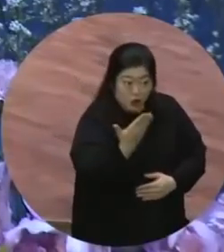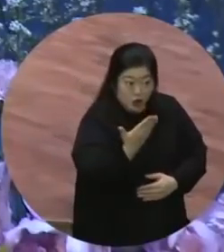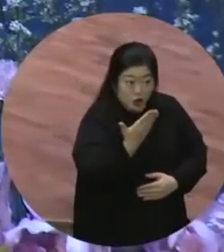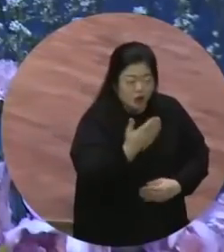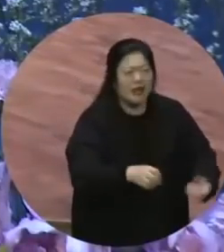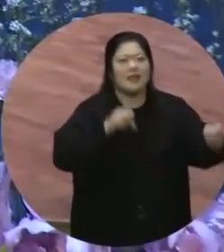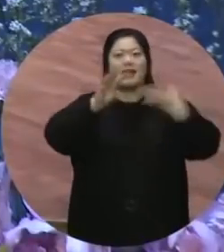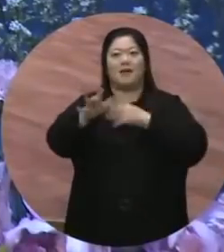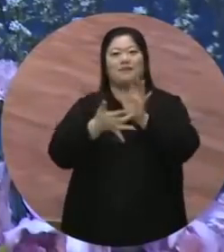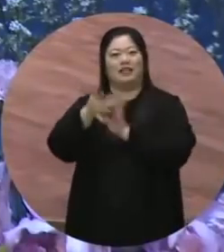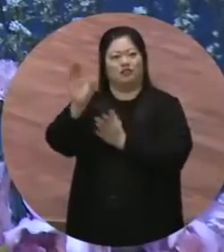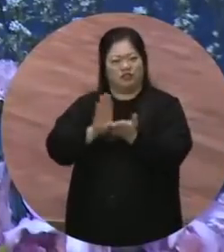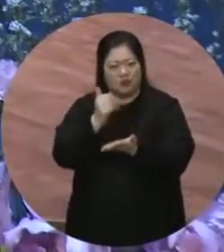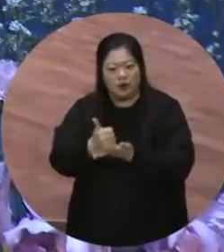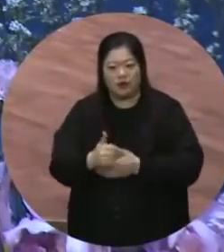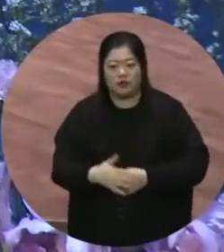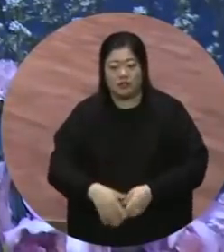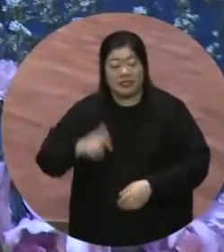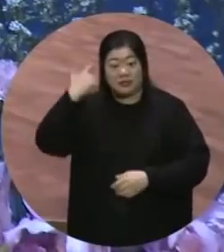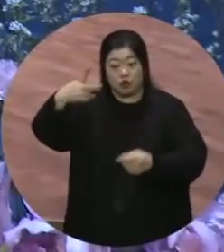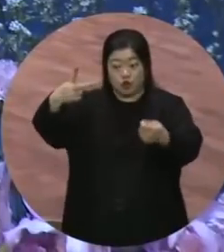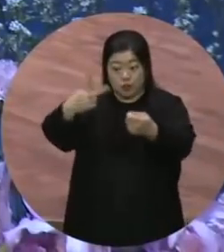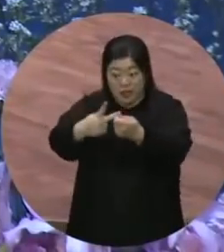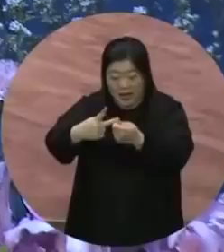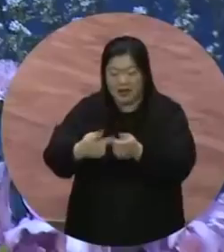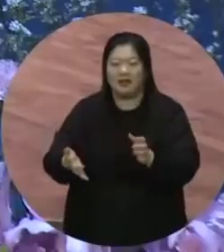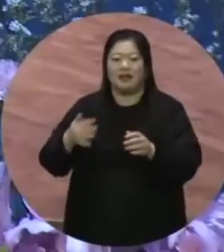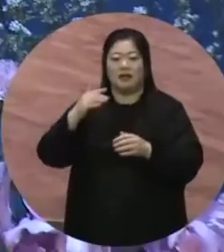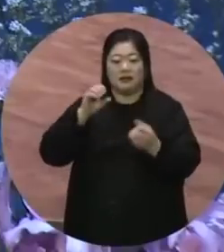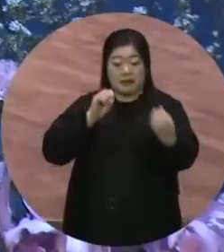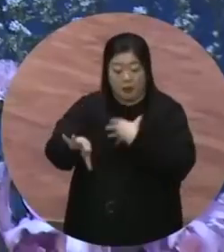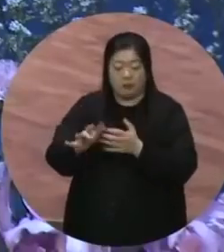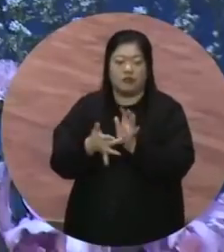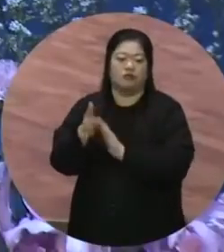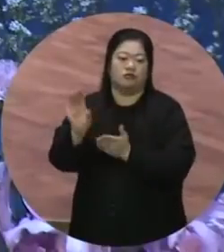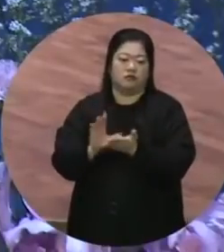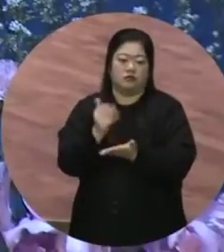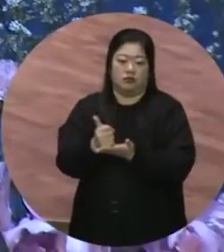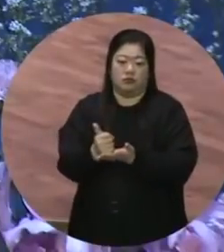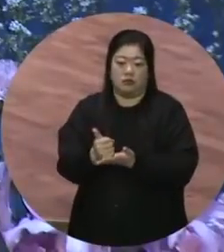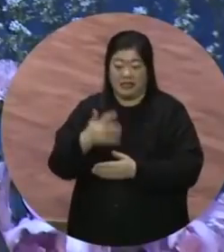이 학생들은 모두 다 답을 예수 그리스도! 그랬어요.